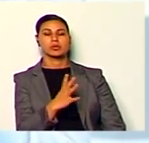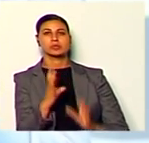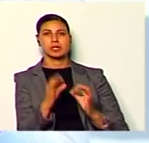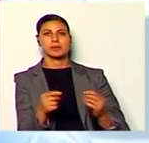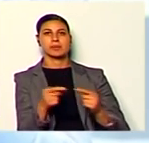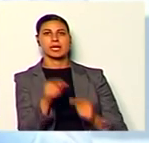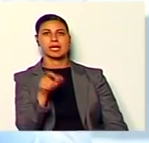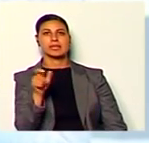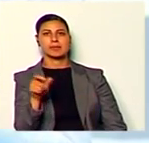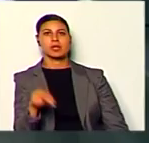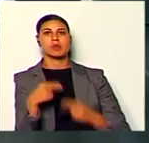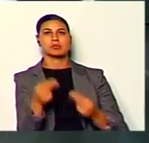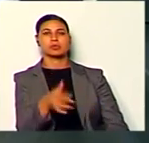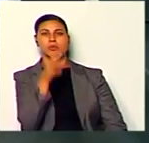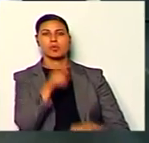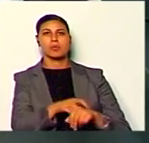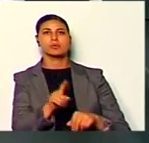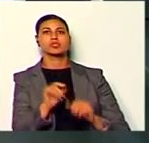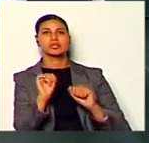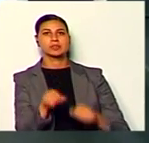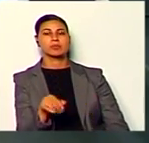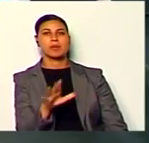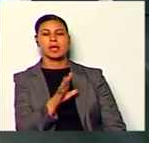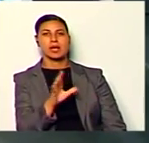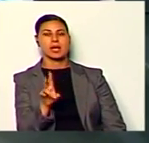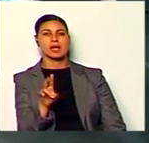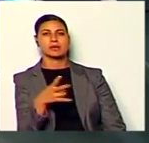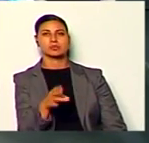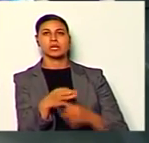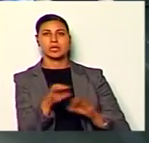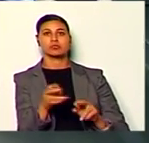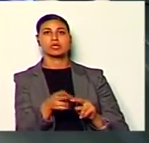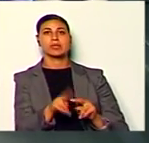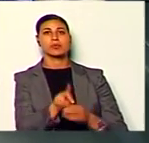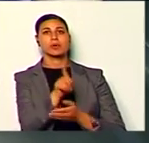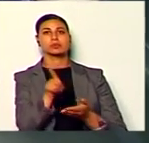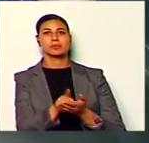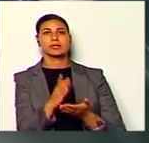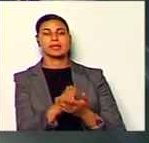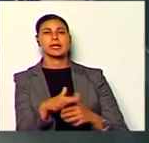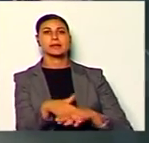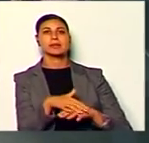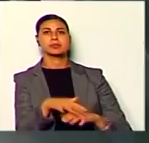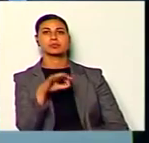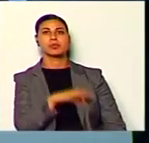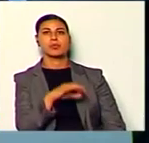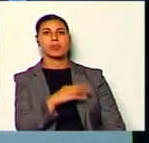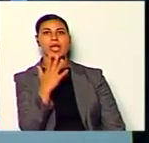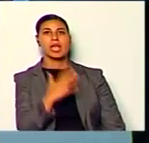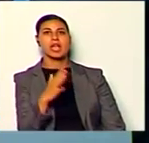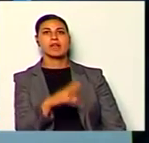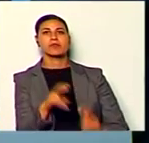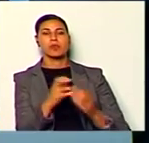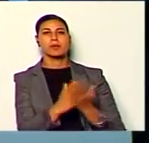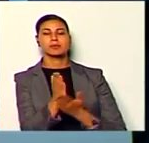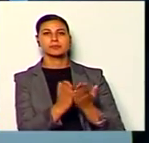კომპეტენტური ადამიანები მოცემულ მომენტში, რომ აი ესეთ შესაძლებლობები აღარ გაუშვათ. ანუ აუცილებელია ბაზრების მოპოვება ევროპის მიმართულებით,